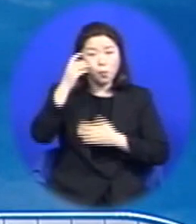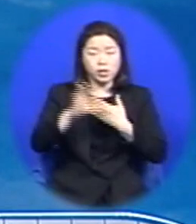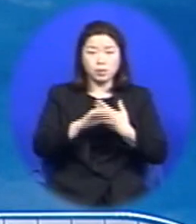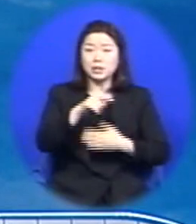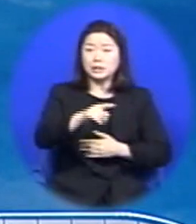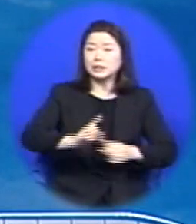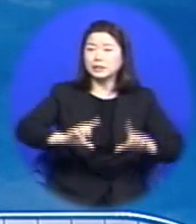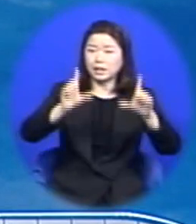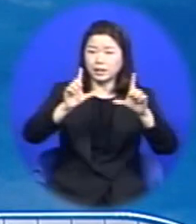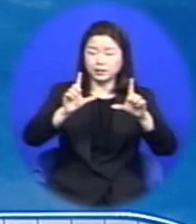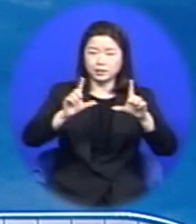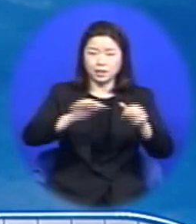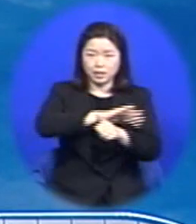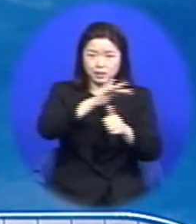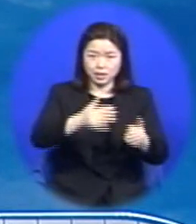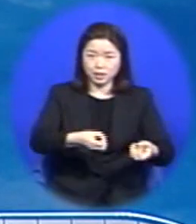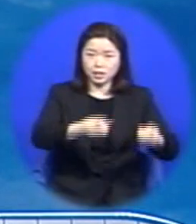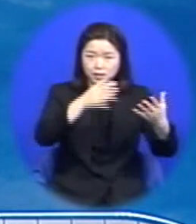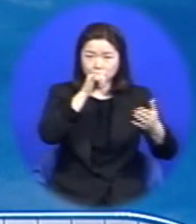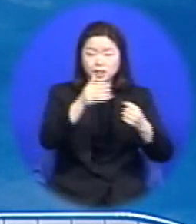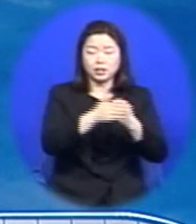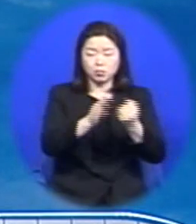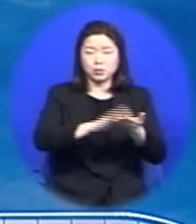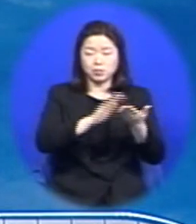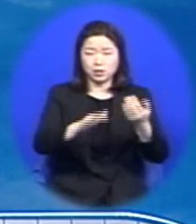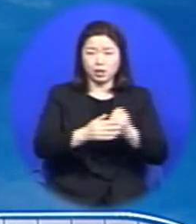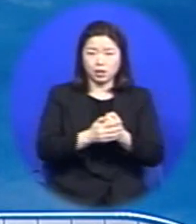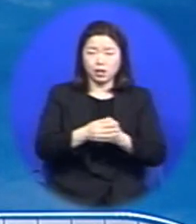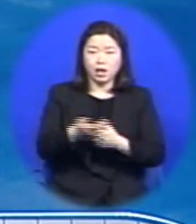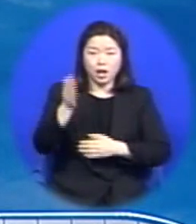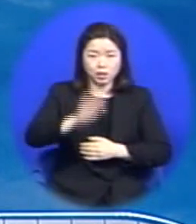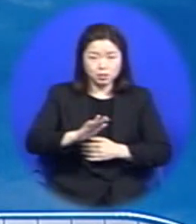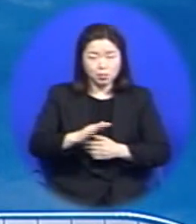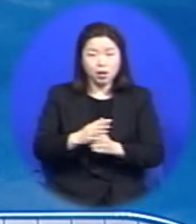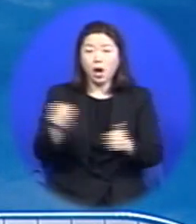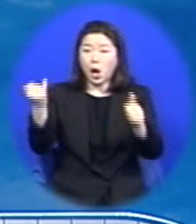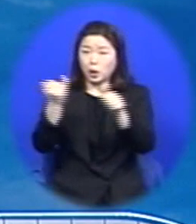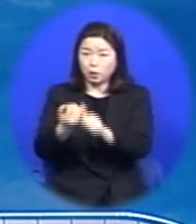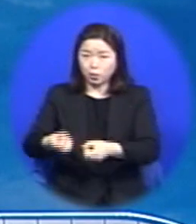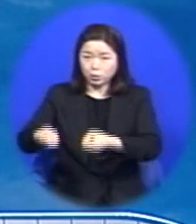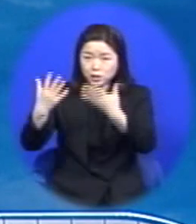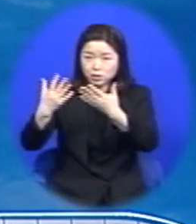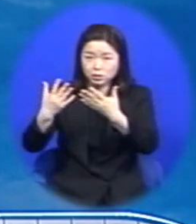장례식이니까. 결혼식에 갈 때는요, 결혼식의 분위기에 맞는 옷을 입고 갈 거예요.